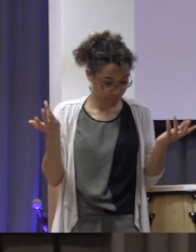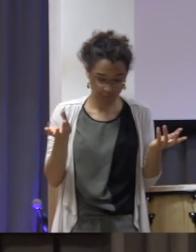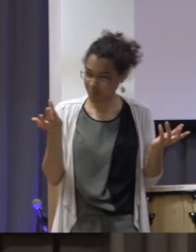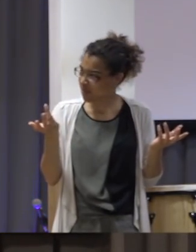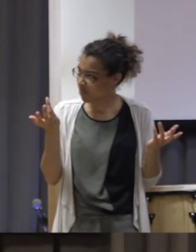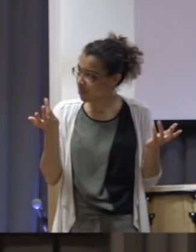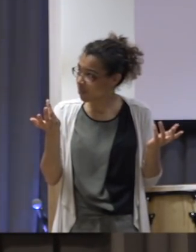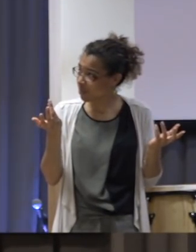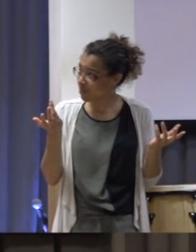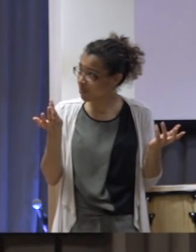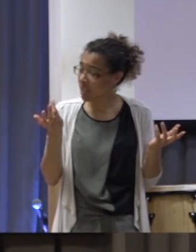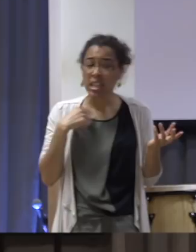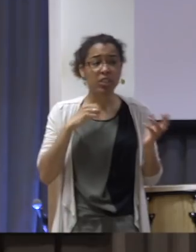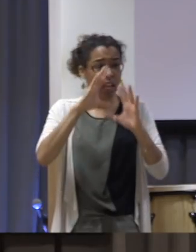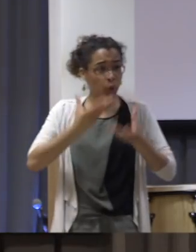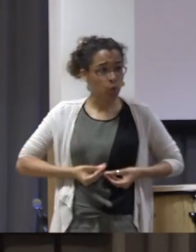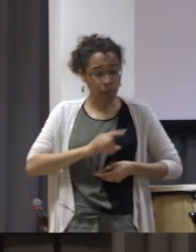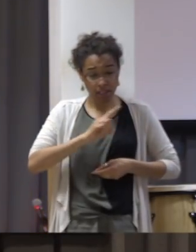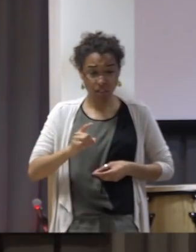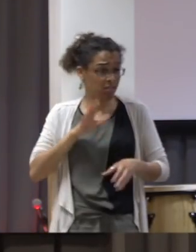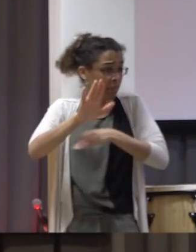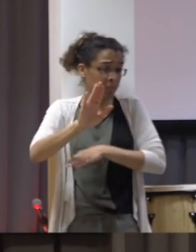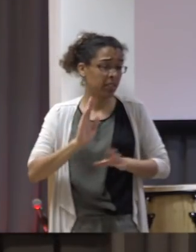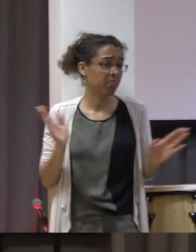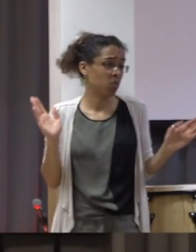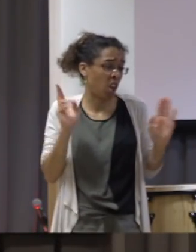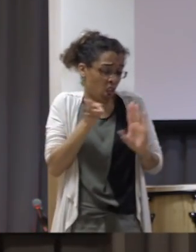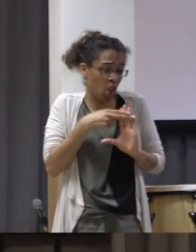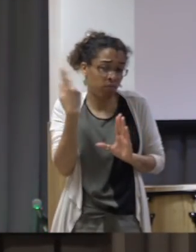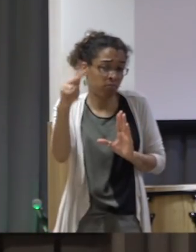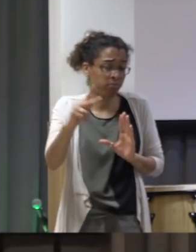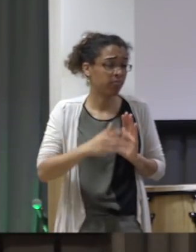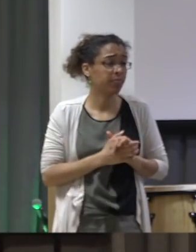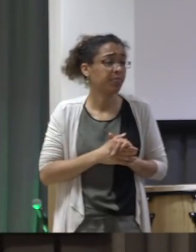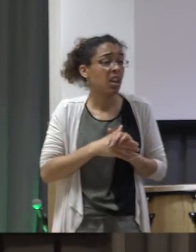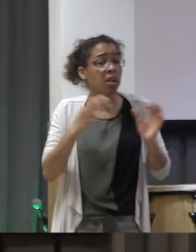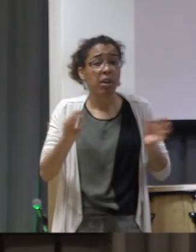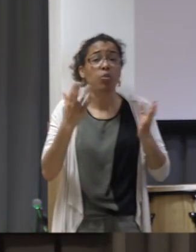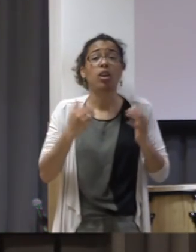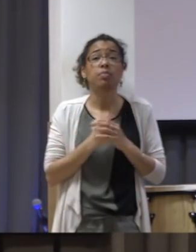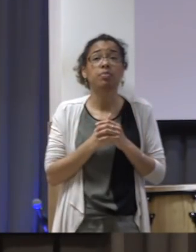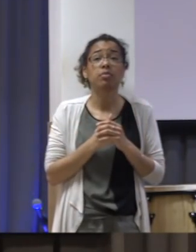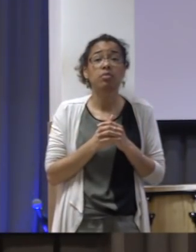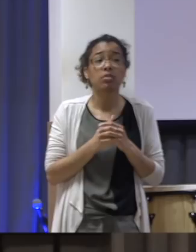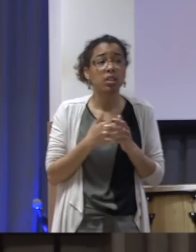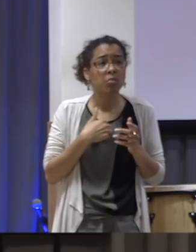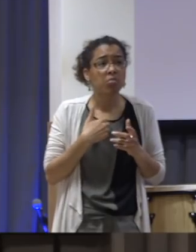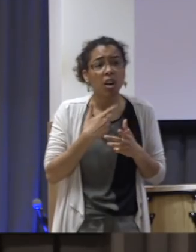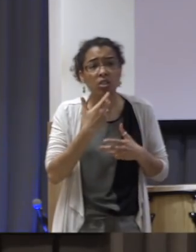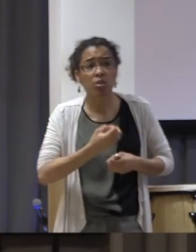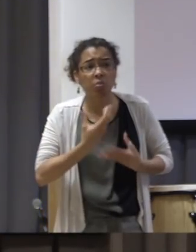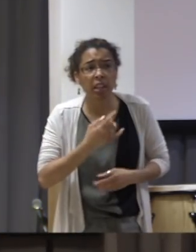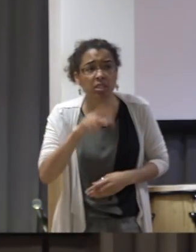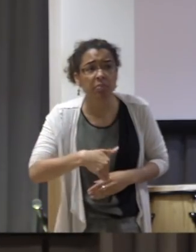ils ne reçoivent pas, mais parce qu'ils sont comme ça. C'est dans le Nord. Et parfois, ils étaient là. Je dis, mais est-ce que je prêche mal